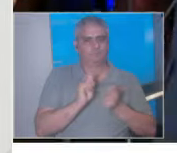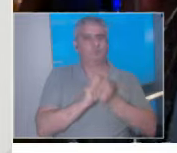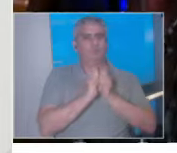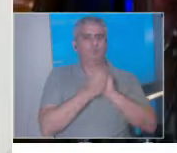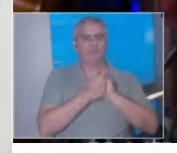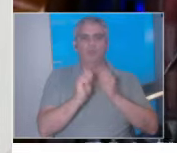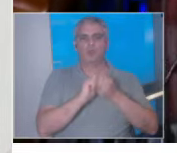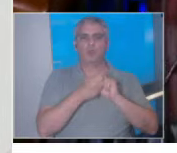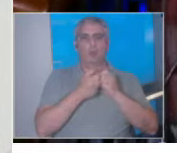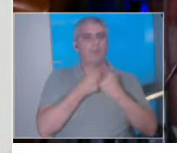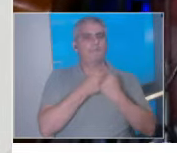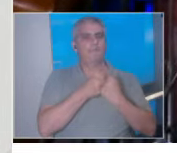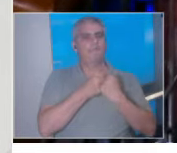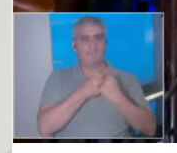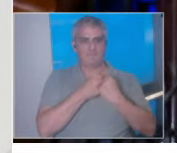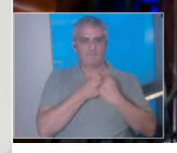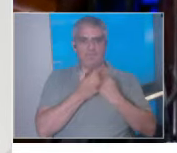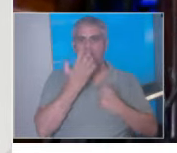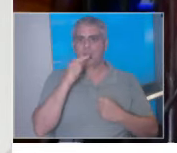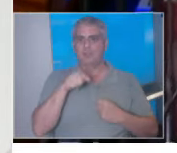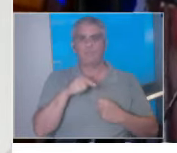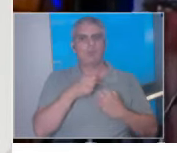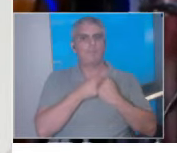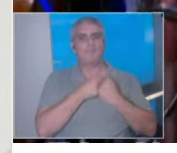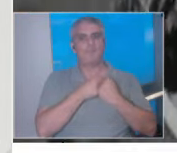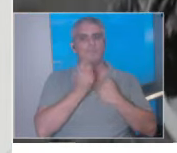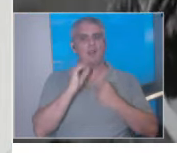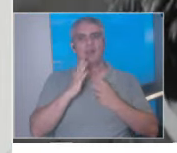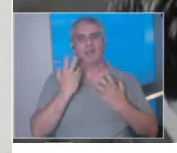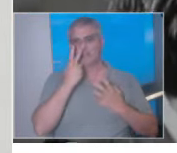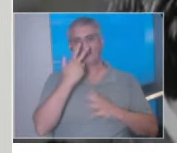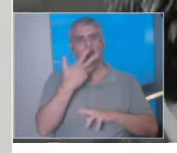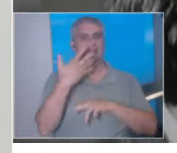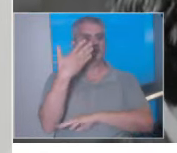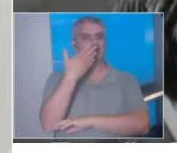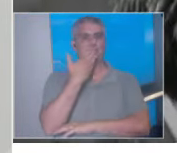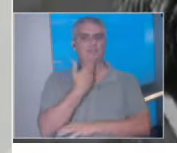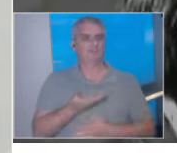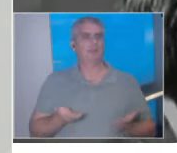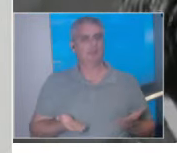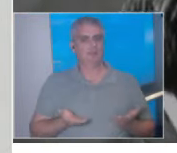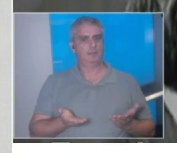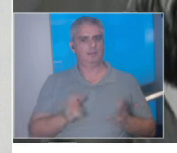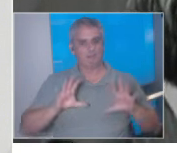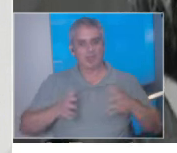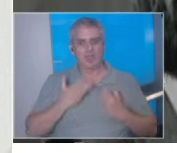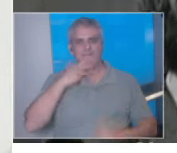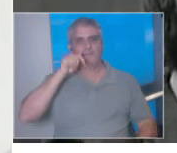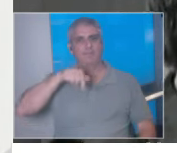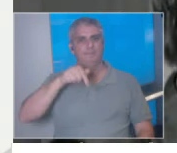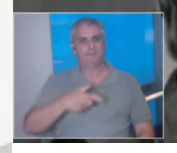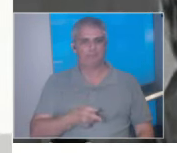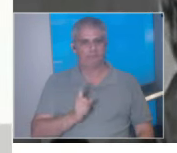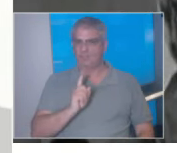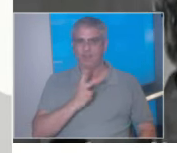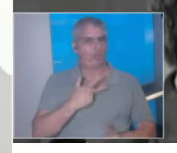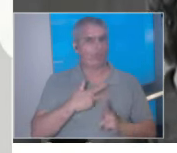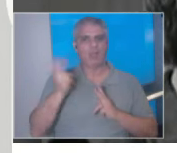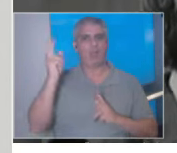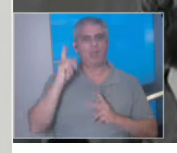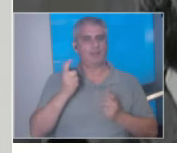לשינוי או למאבק הדתי, היה פה מאבק על פניה של ארץ ישראל, של החברה הישראלית. זה לא רק